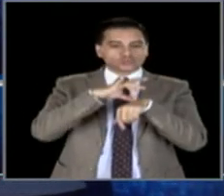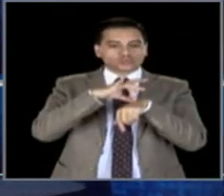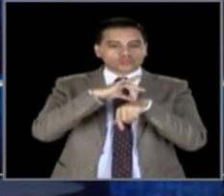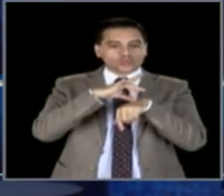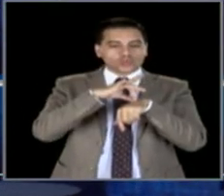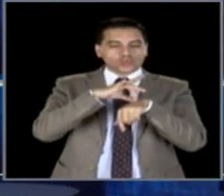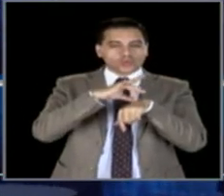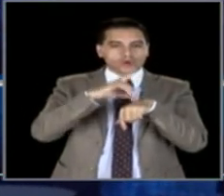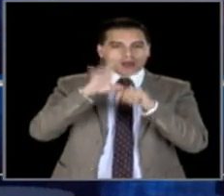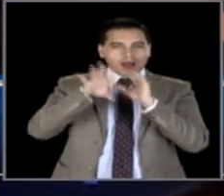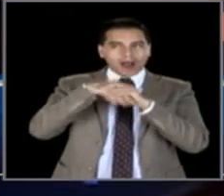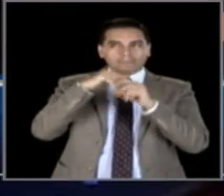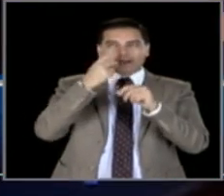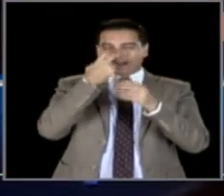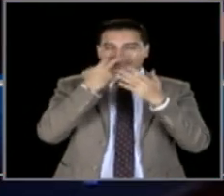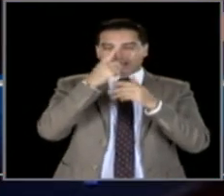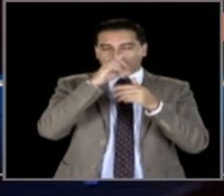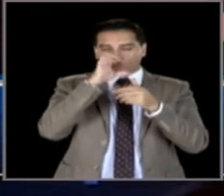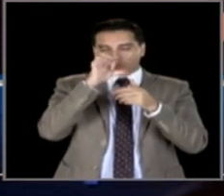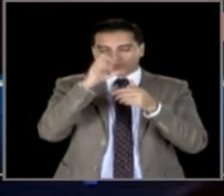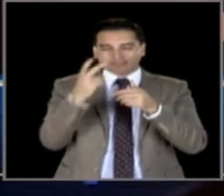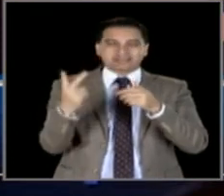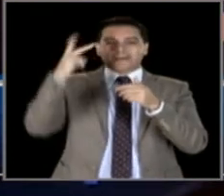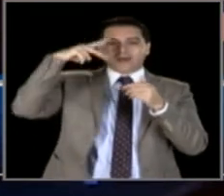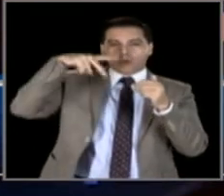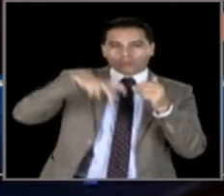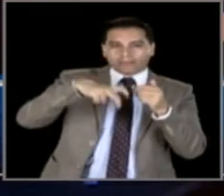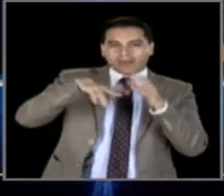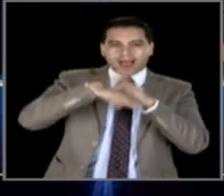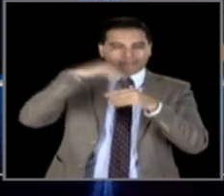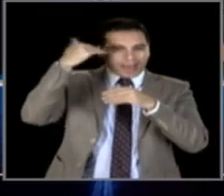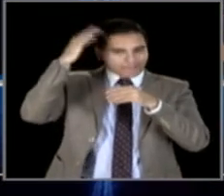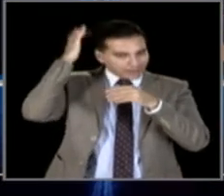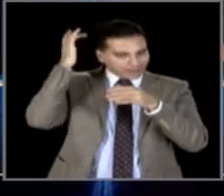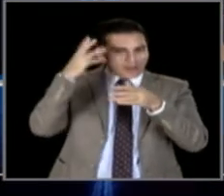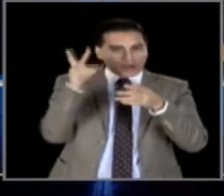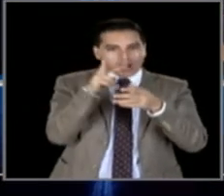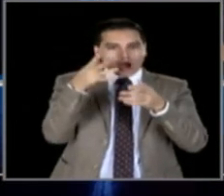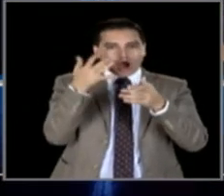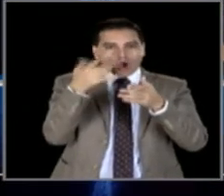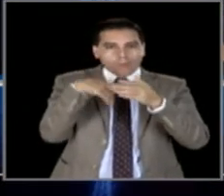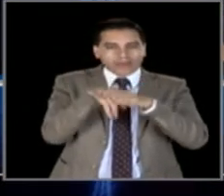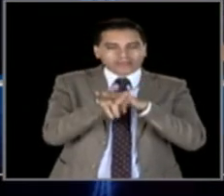عمل العملية دي سنة 1987 للإخوة بندر.